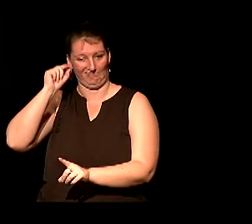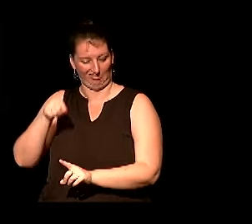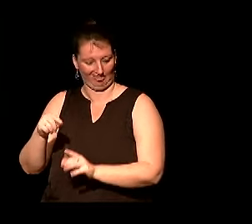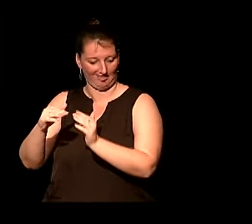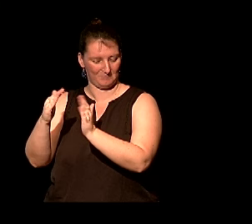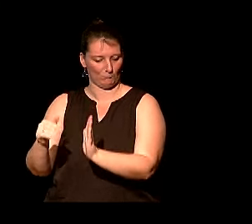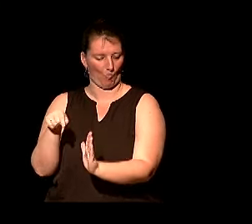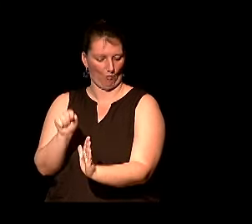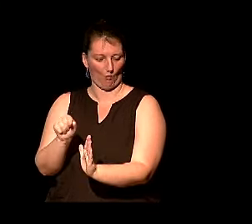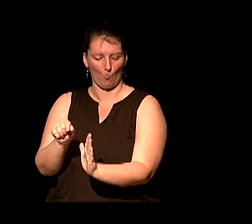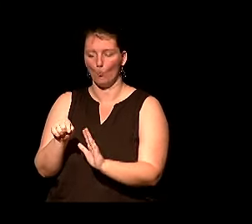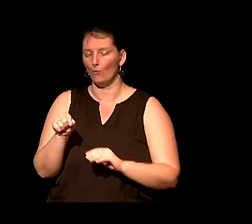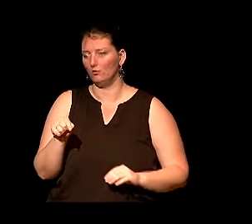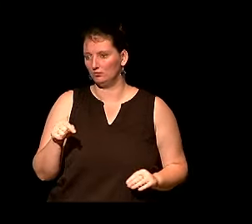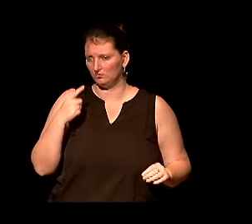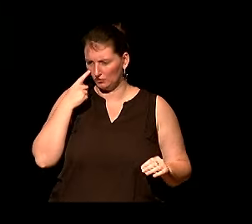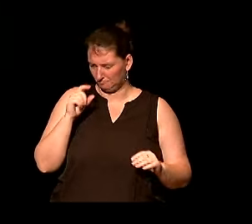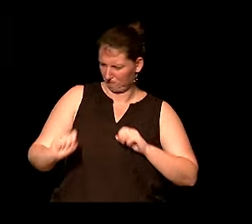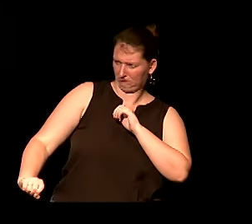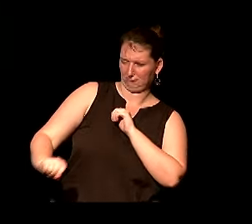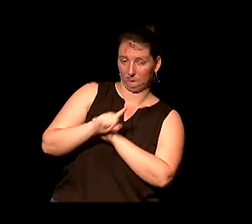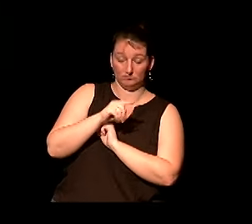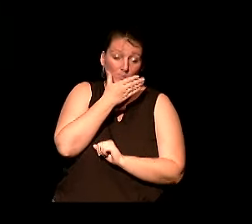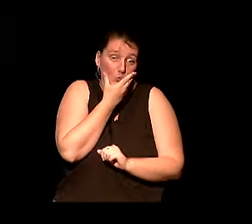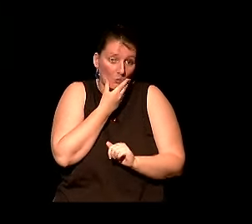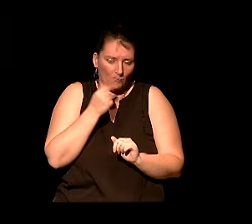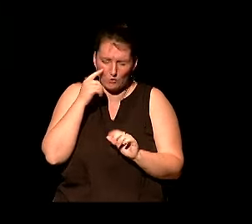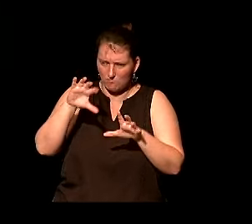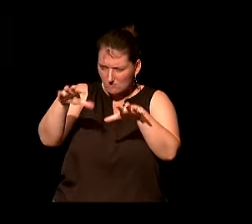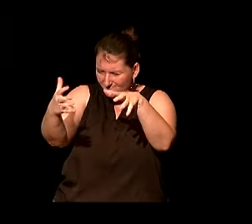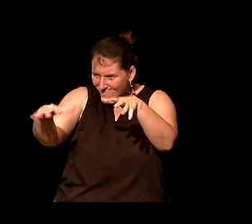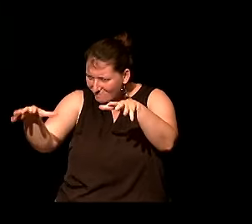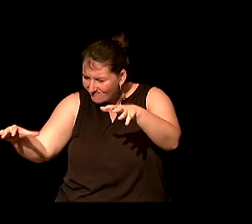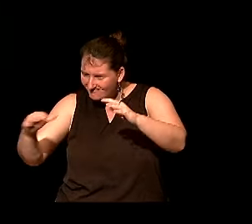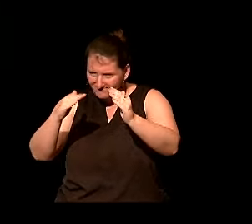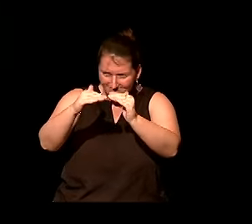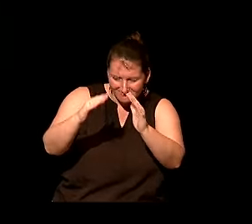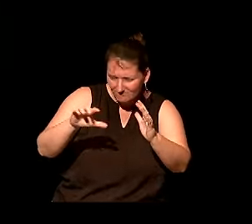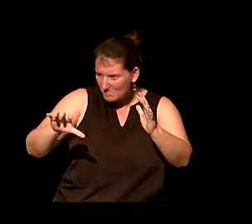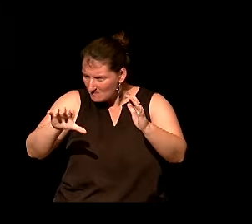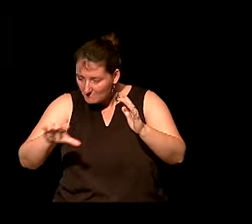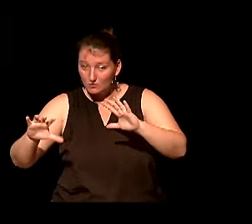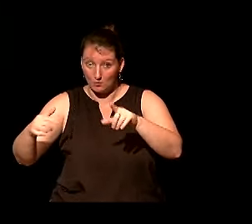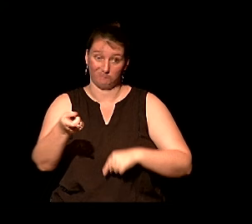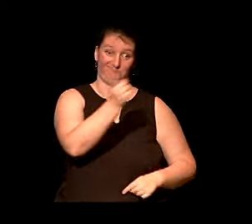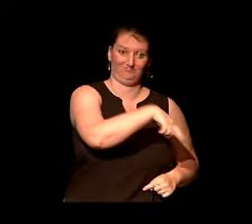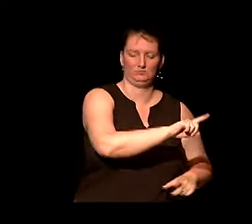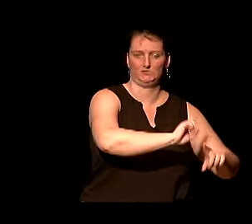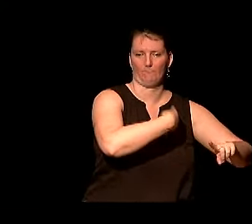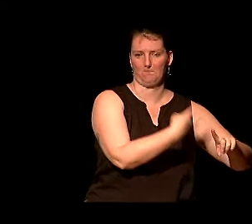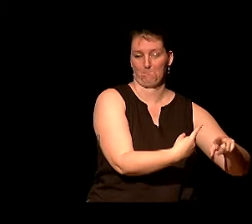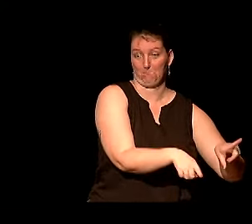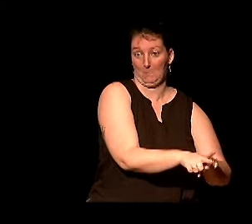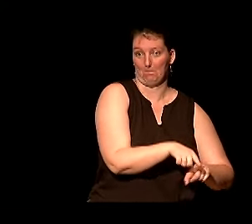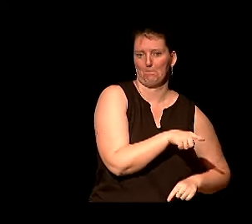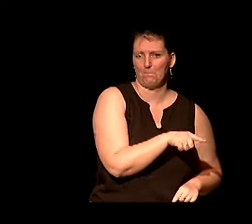façon si étrange et si belle dans cette toile, se retrouve dans le traitement de l'espace, dans Les